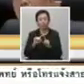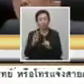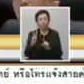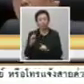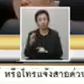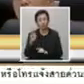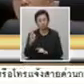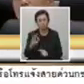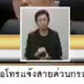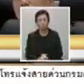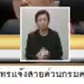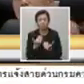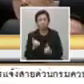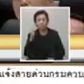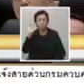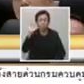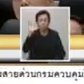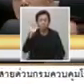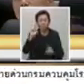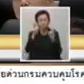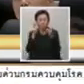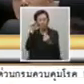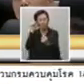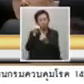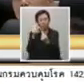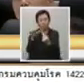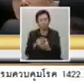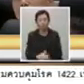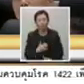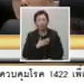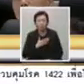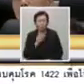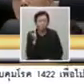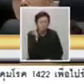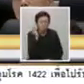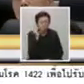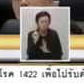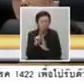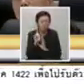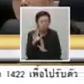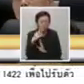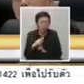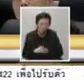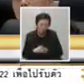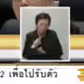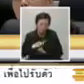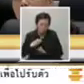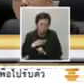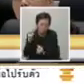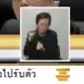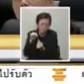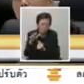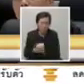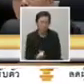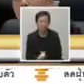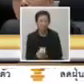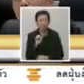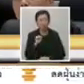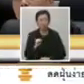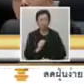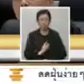ผู้อภิปรายไม่ได้อภิปรายอยู่ในประเด็นครับผมนั่งฟังอยู่เกือบ5นาทีแล้วครับท่านประธานครับท่านเสรีเป็นสมาชิกผู้ทร